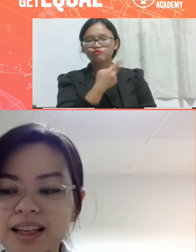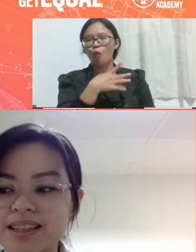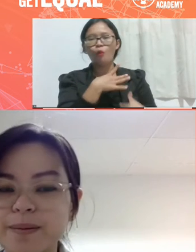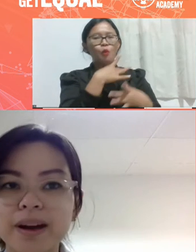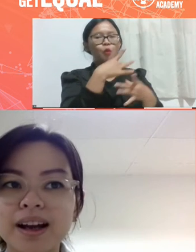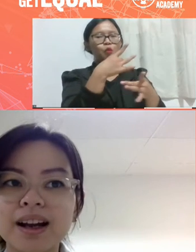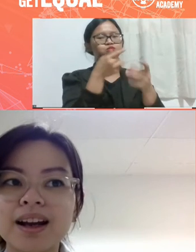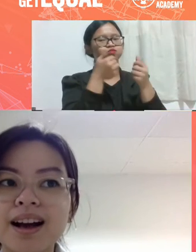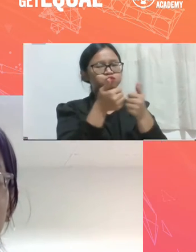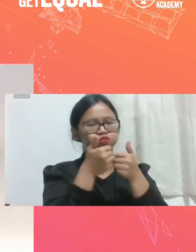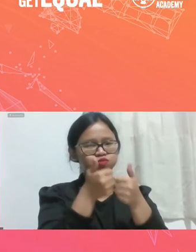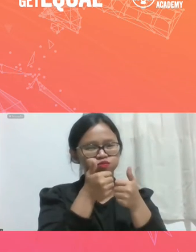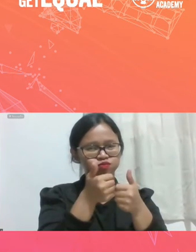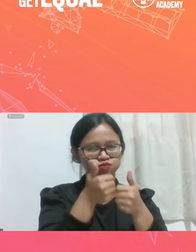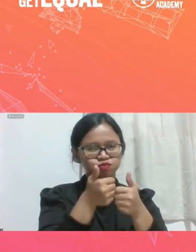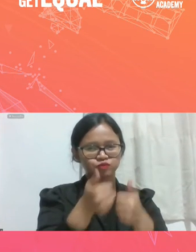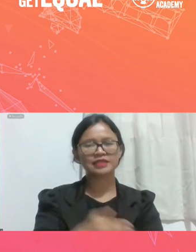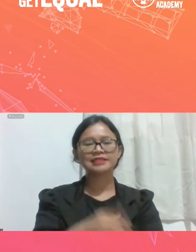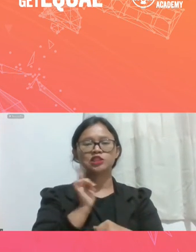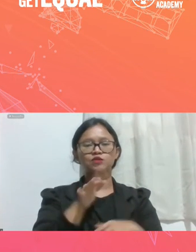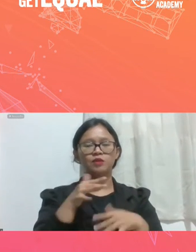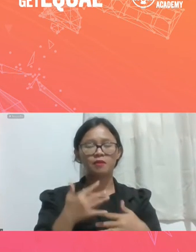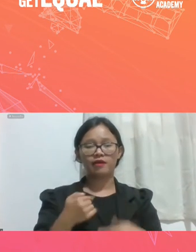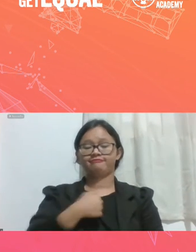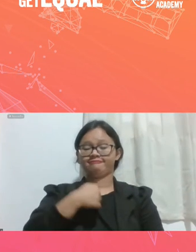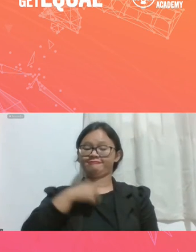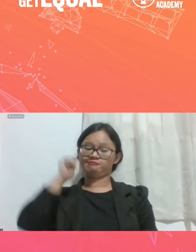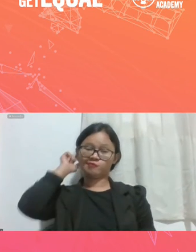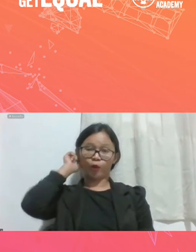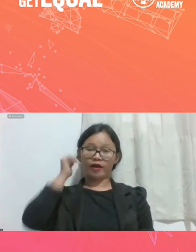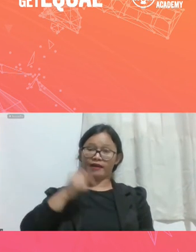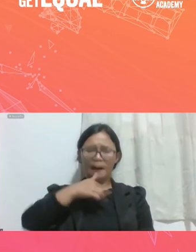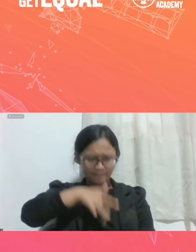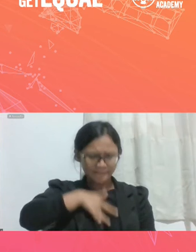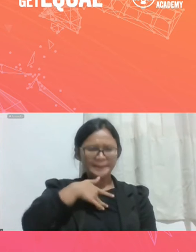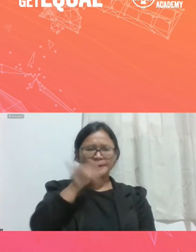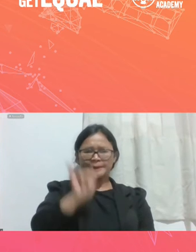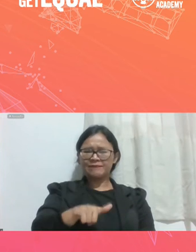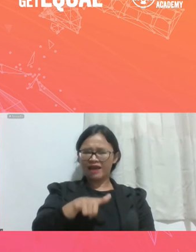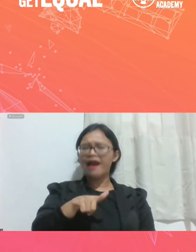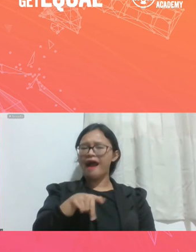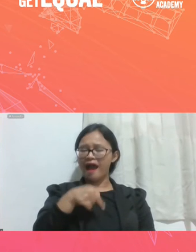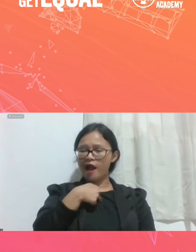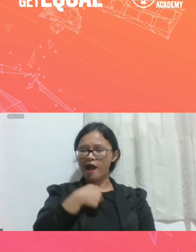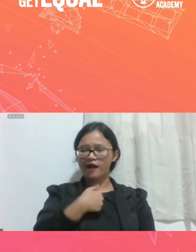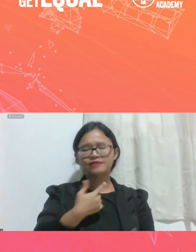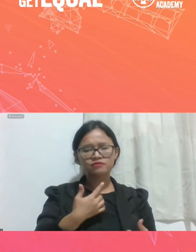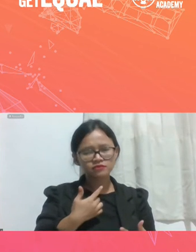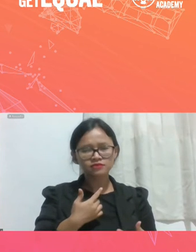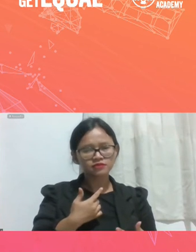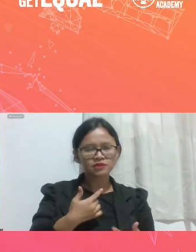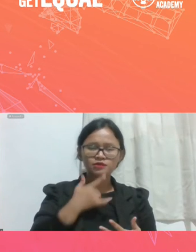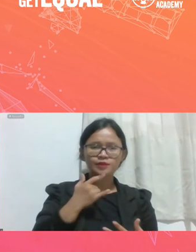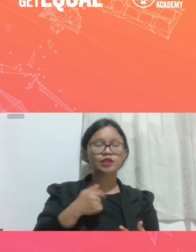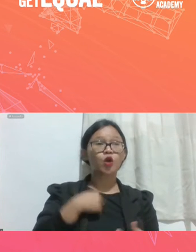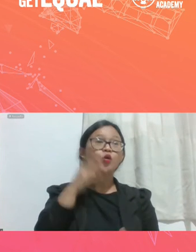risetnya yang disampaikan, karena sebagai perempuan, saya juga merasakan sendiri. Dan walaupun umur saya sudah di atas